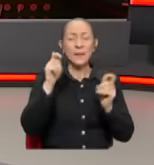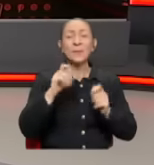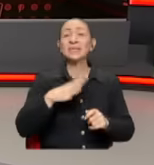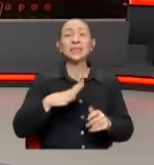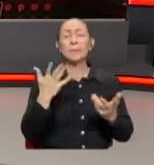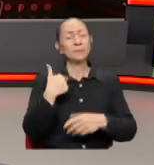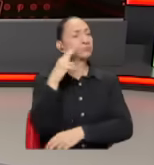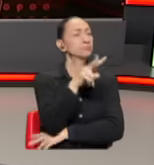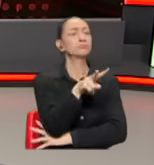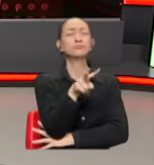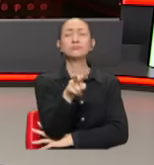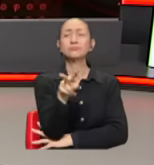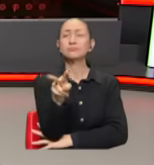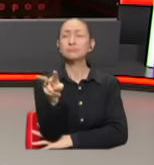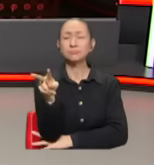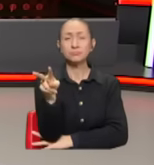şeye şöyle bir baktığımda,